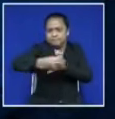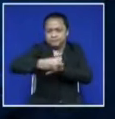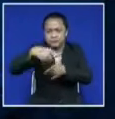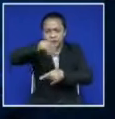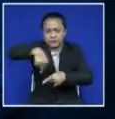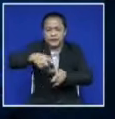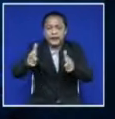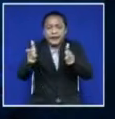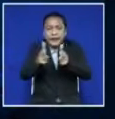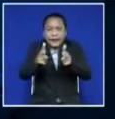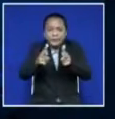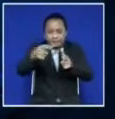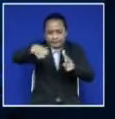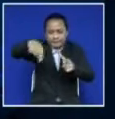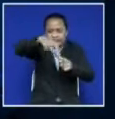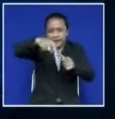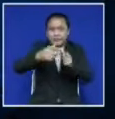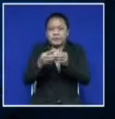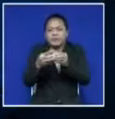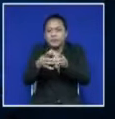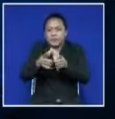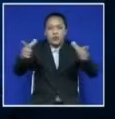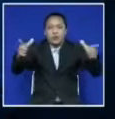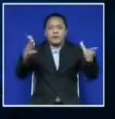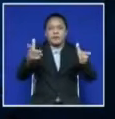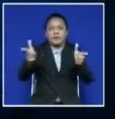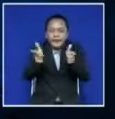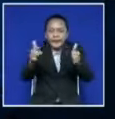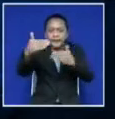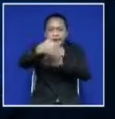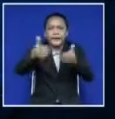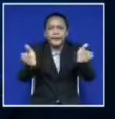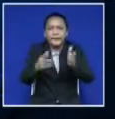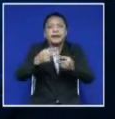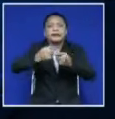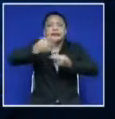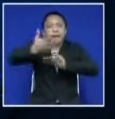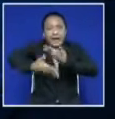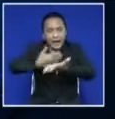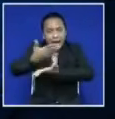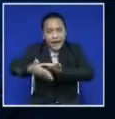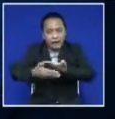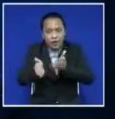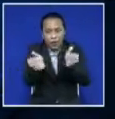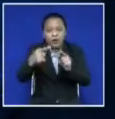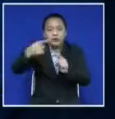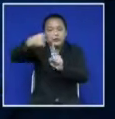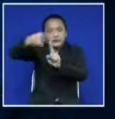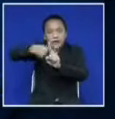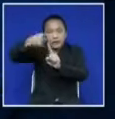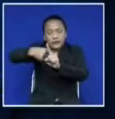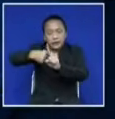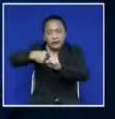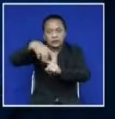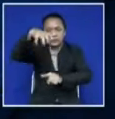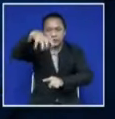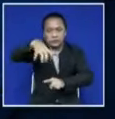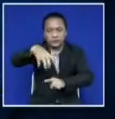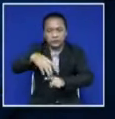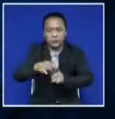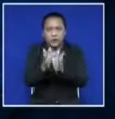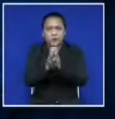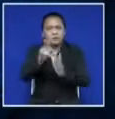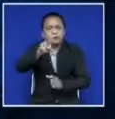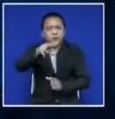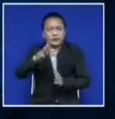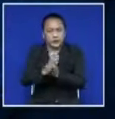งแคบๆในขณะนี้ยังไม่ได้กระจายไปมากนะครับก็จะมีที่ตลาดและหอพักที่ผมได้นำเรียนนะครับที่เราตรวจไป 2,000 กว่าร